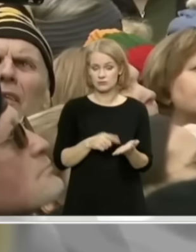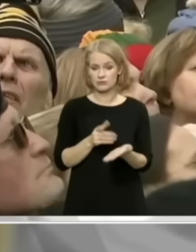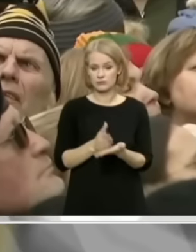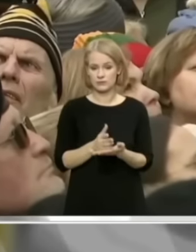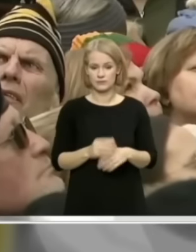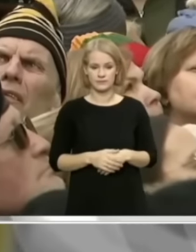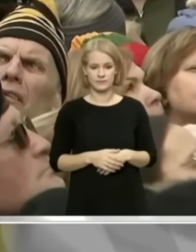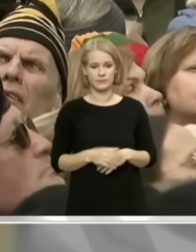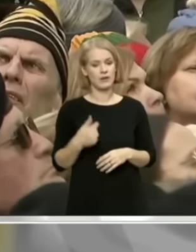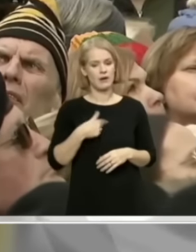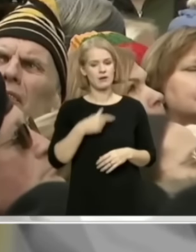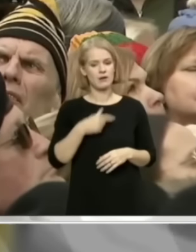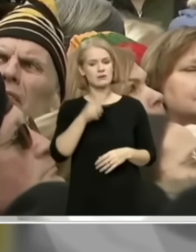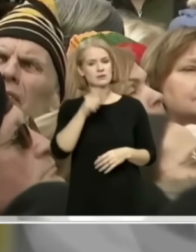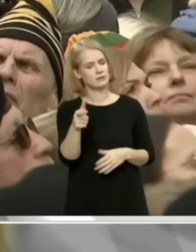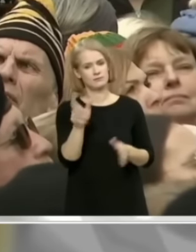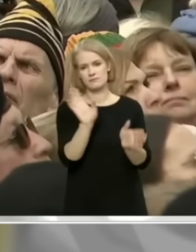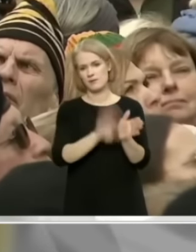Atsakau paprastai.